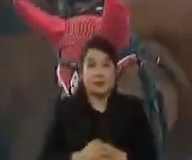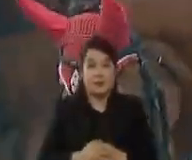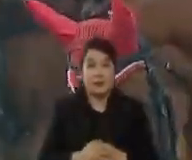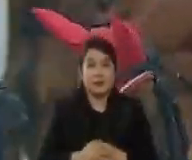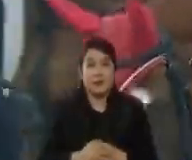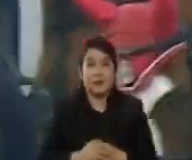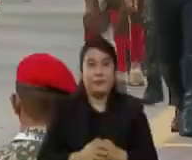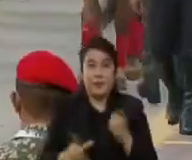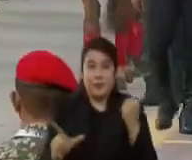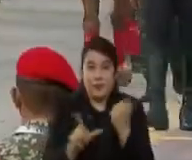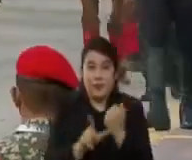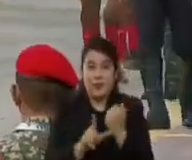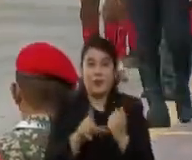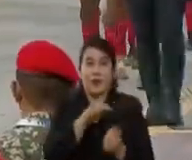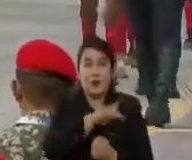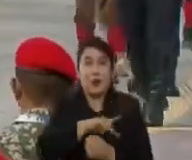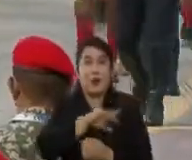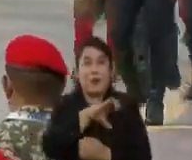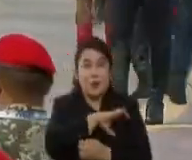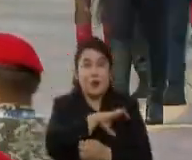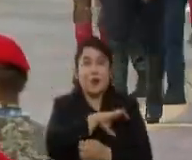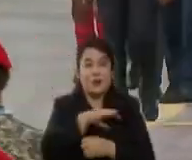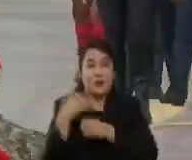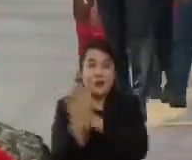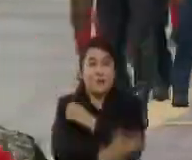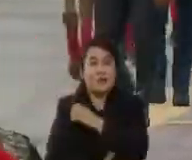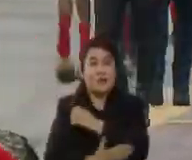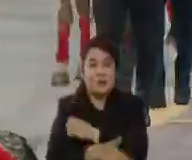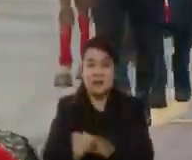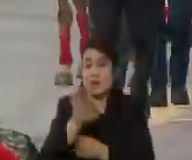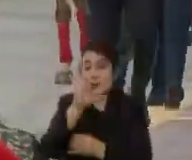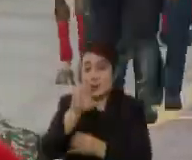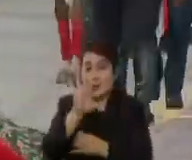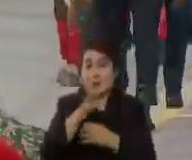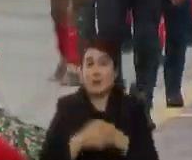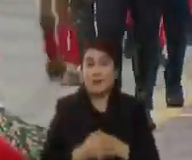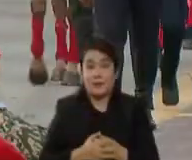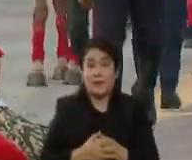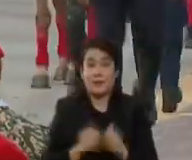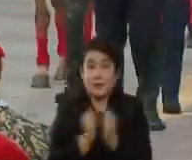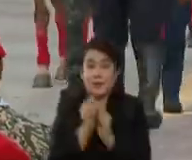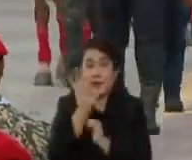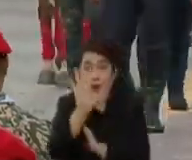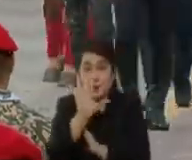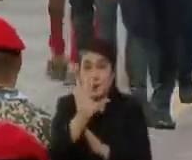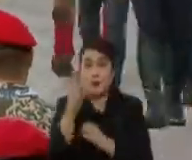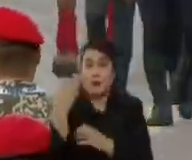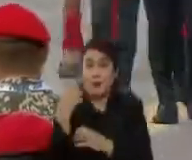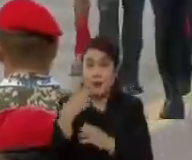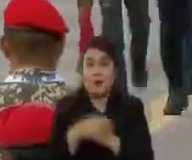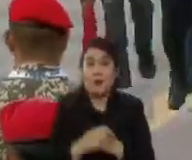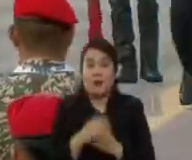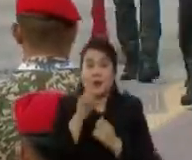Rashid, Timbalan Ketua Polis Negara, terdiri daripada 5 detachment dengan kekuatan